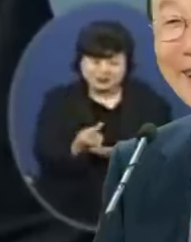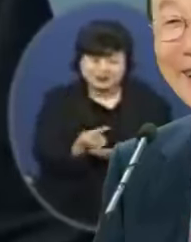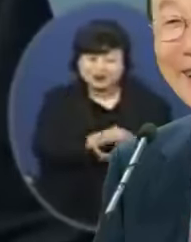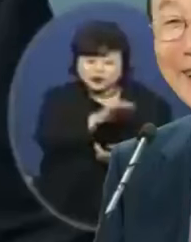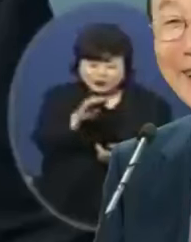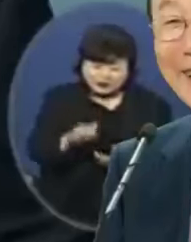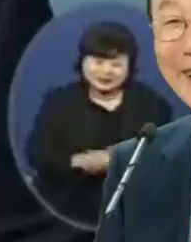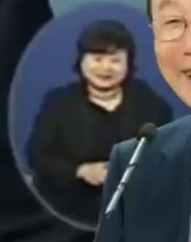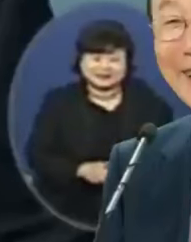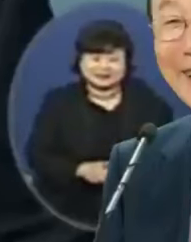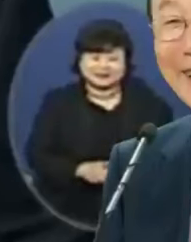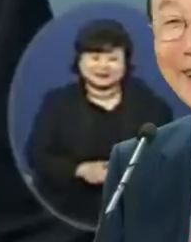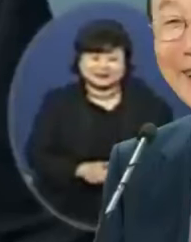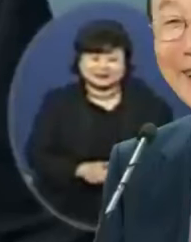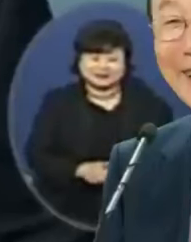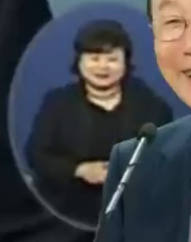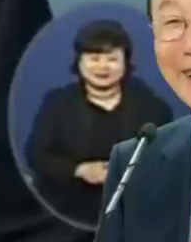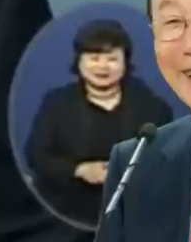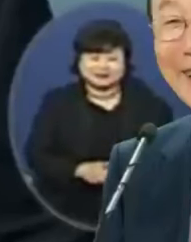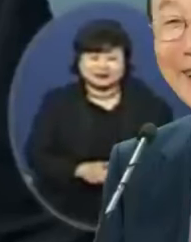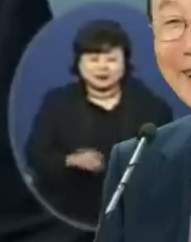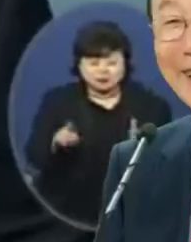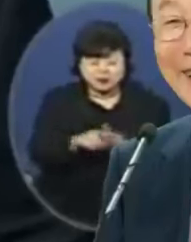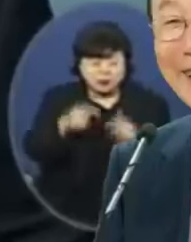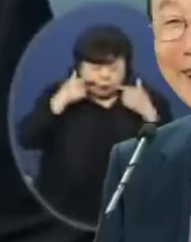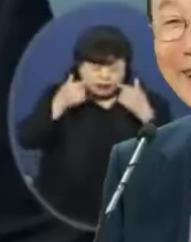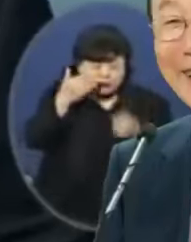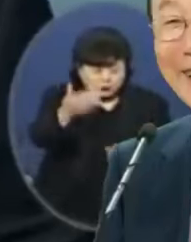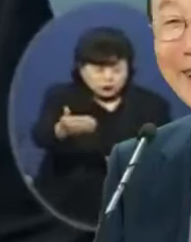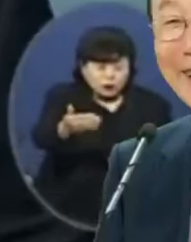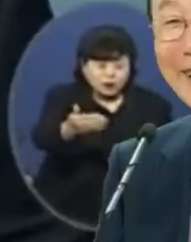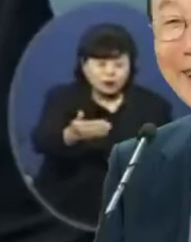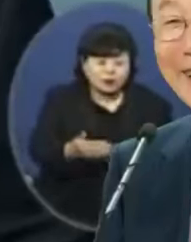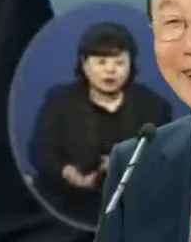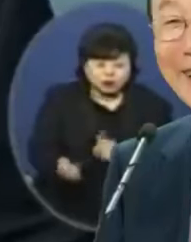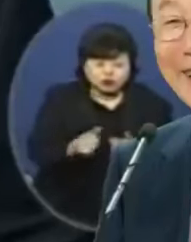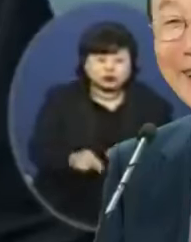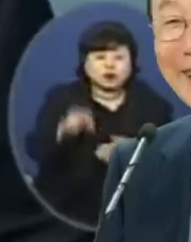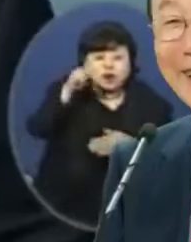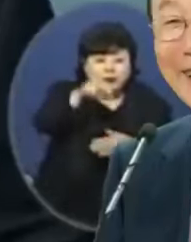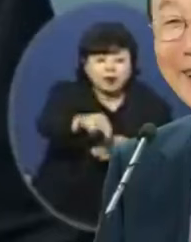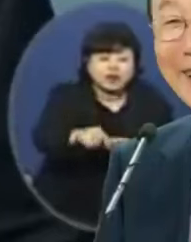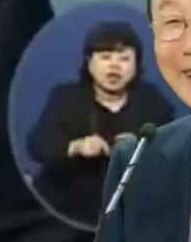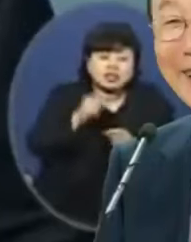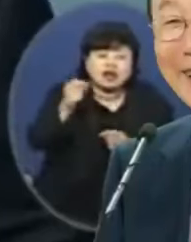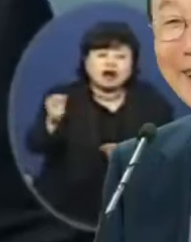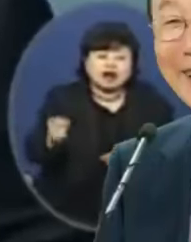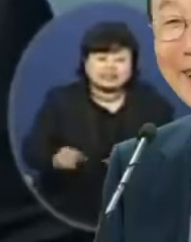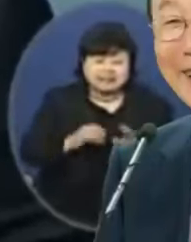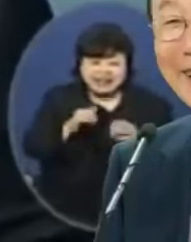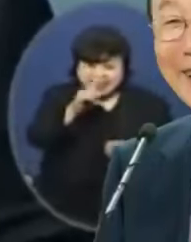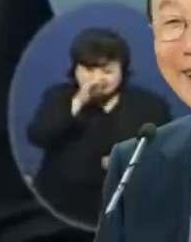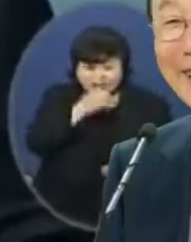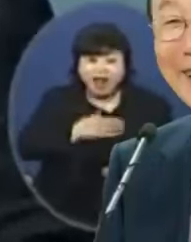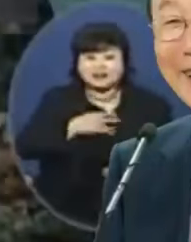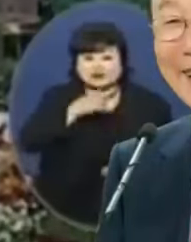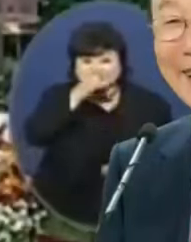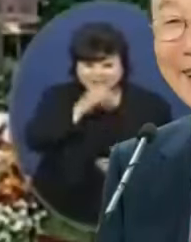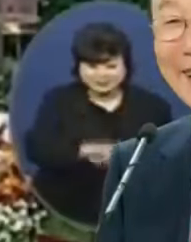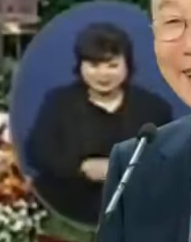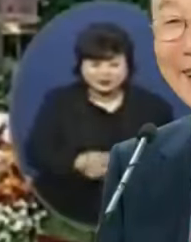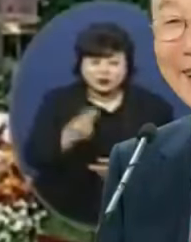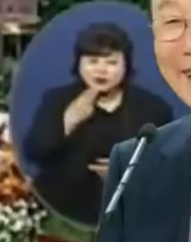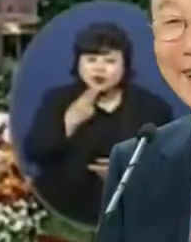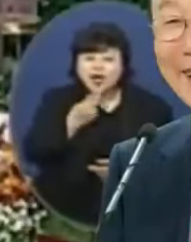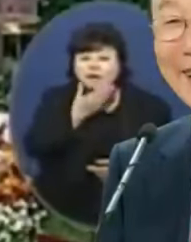우리를 구출해 주시고 믿음의 확증을 주심으로 죽음 건너편에 영원한 세계가 있는 것을 알고 있는 것입니다.